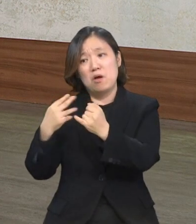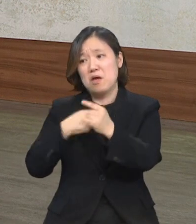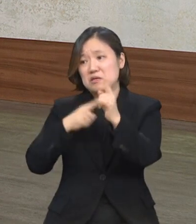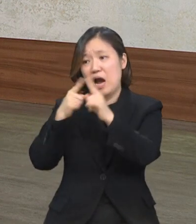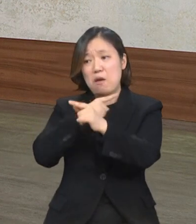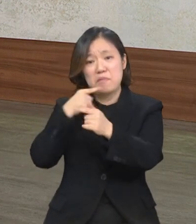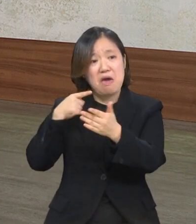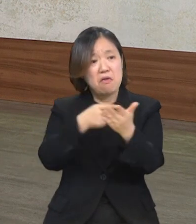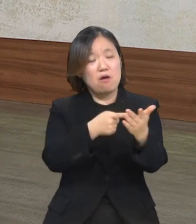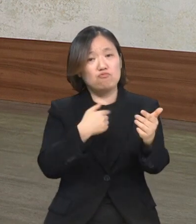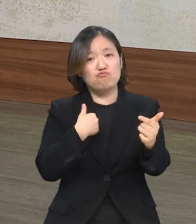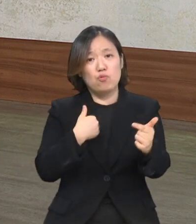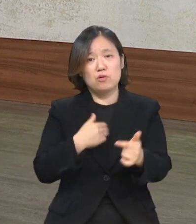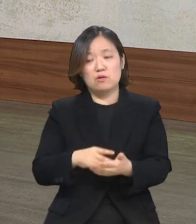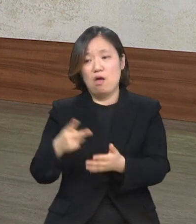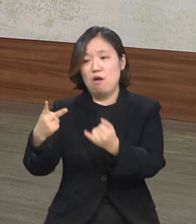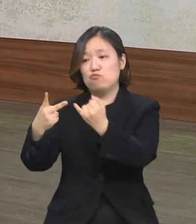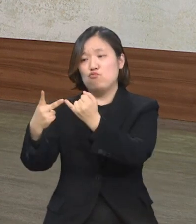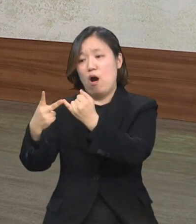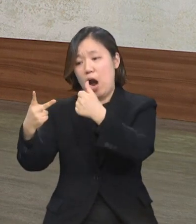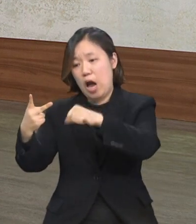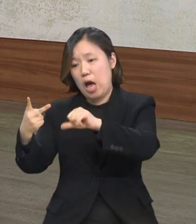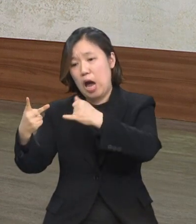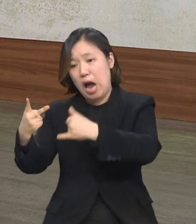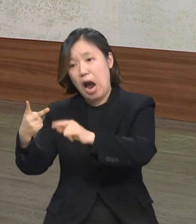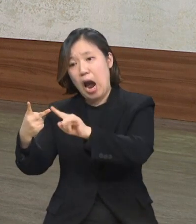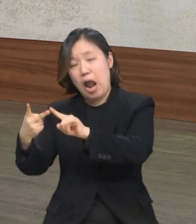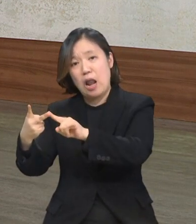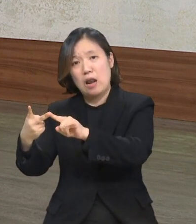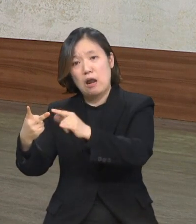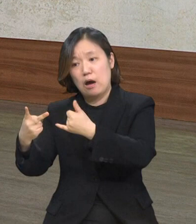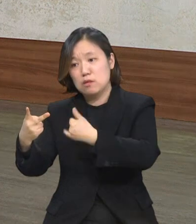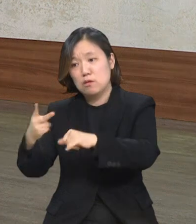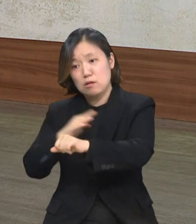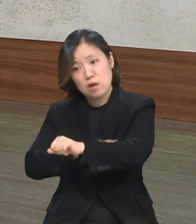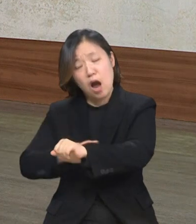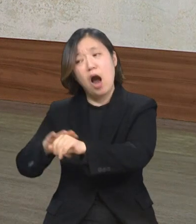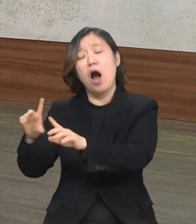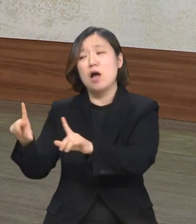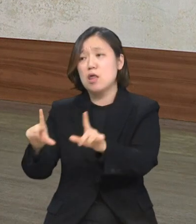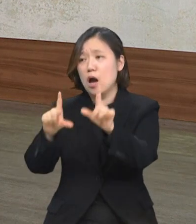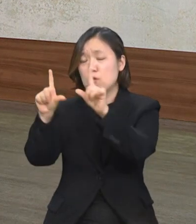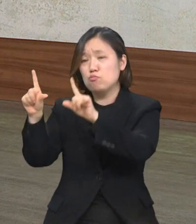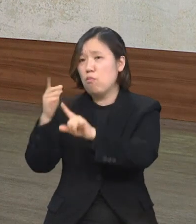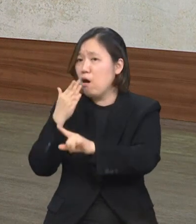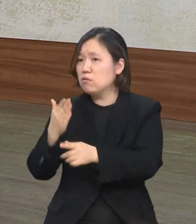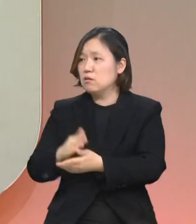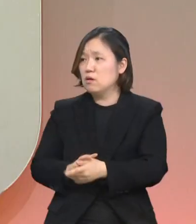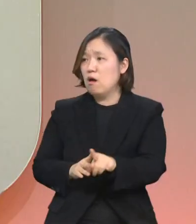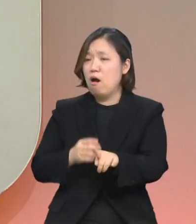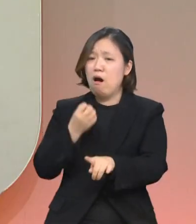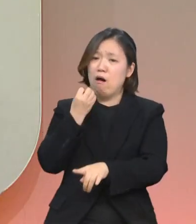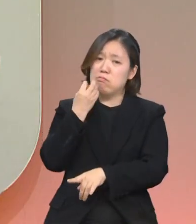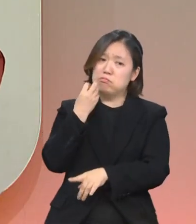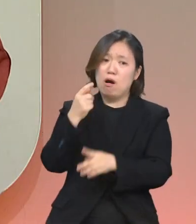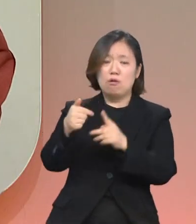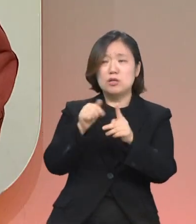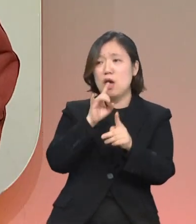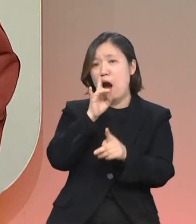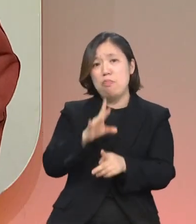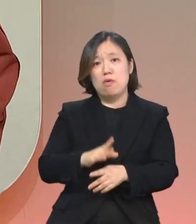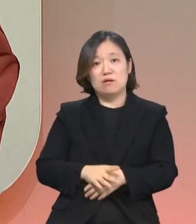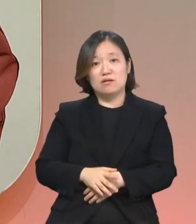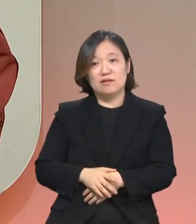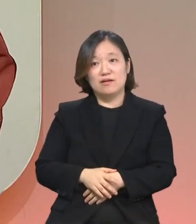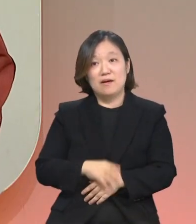준 적 첩인 저 둘째 엄마는 왜 저렇게 애들이 애들이 이렇게 잘 풀릴까 그게 막 속상하고 이해가